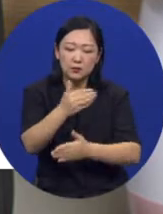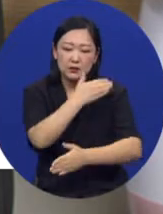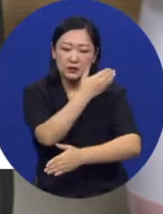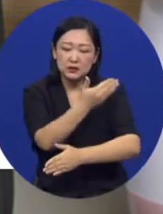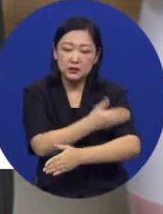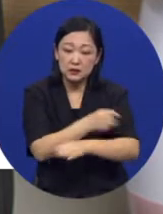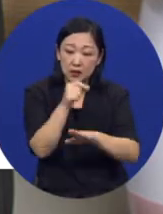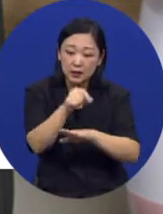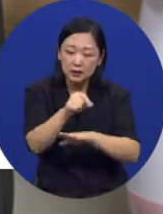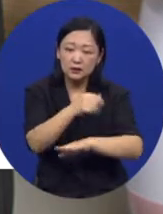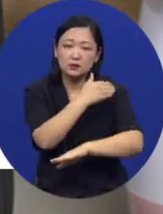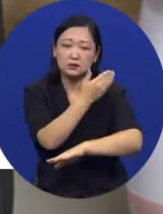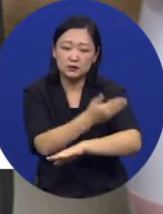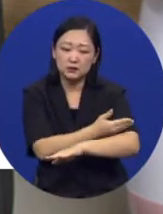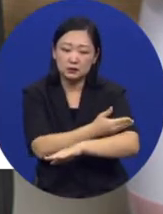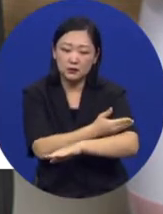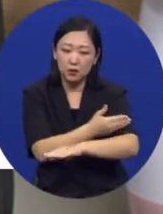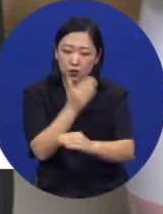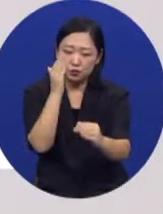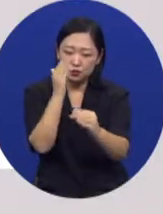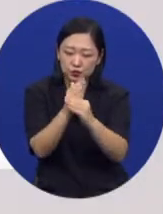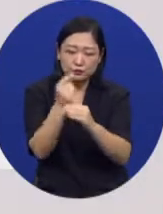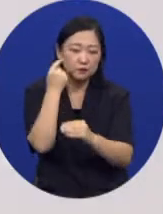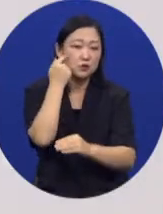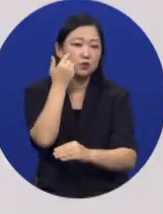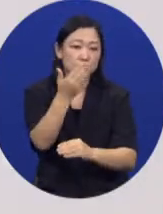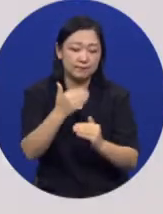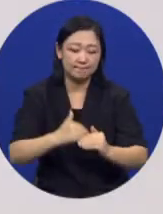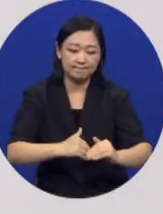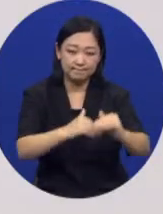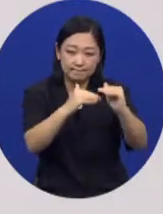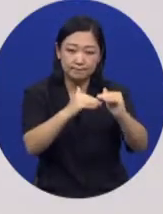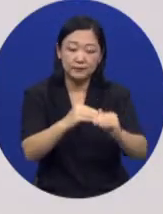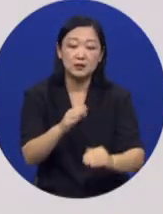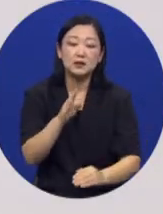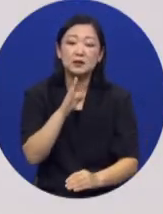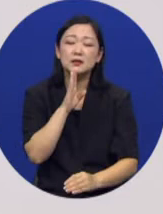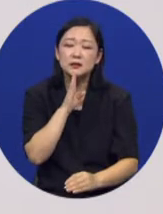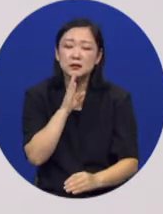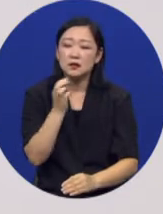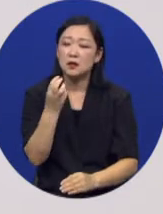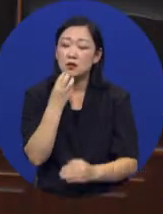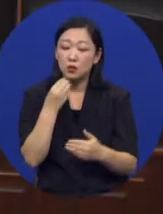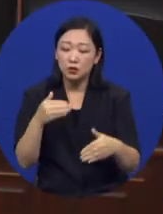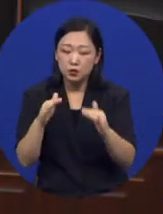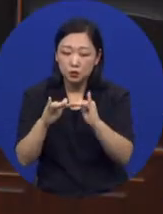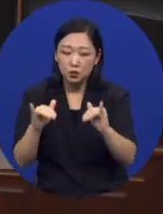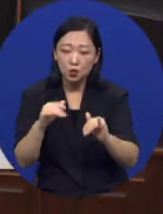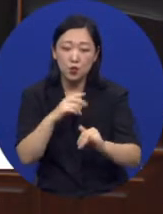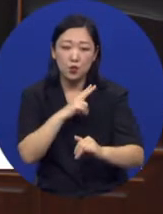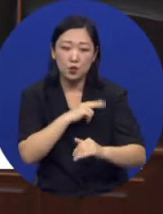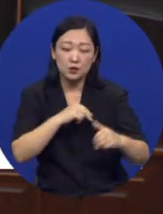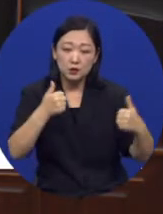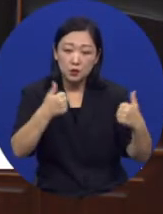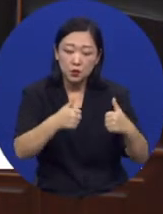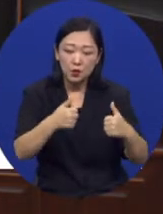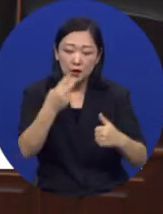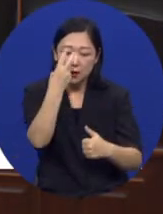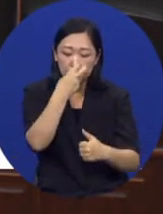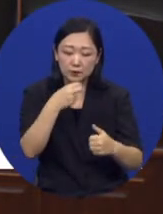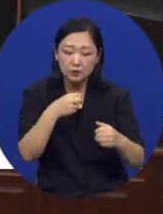행정 능력 위주로 청문회가 이루어져서 실제 경기도에서는 의회와 함께 검증위원회를